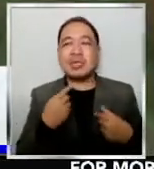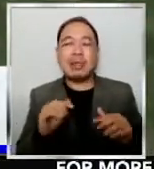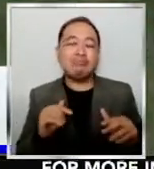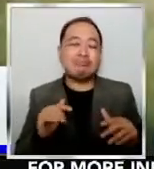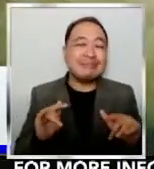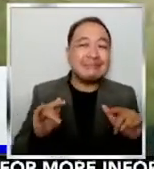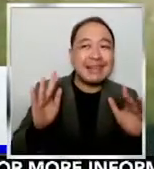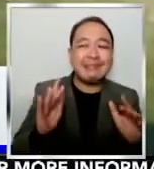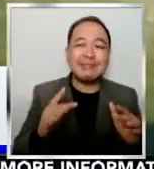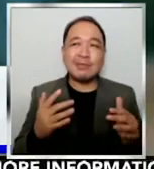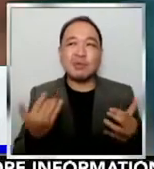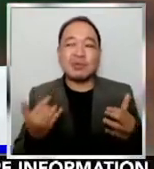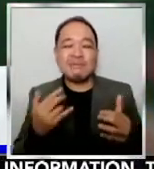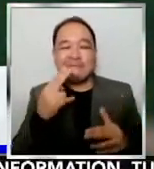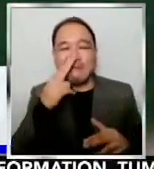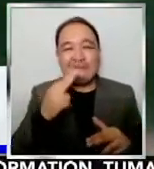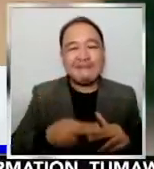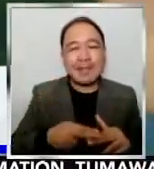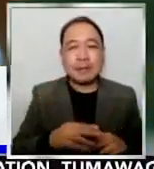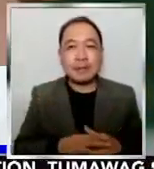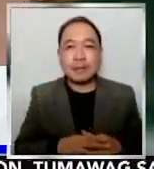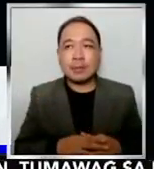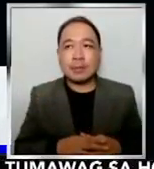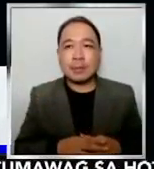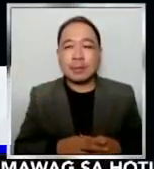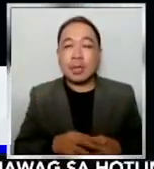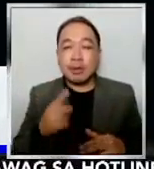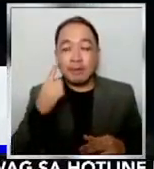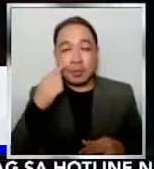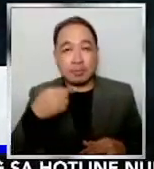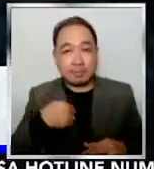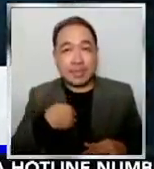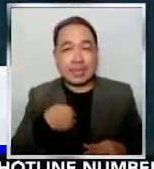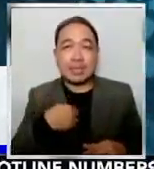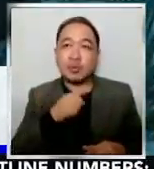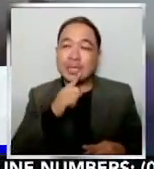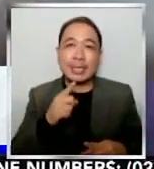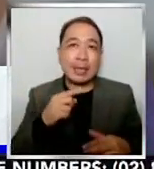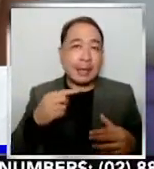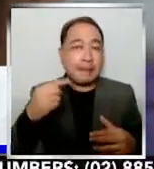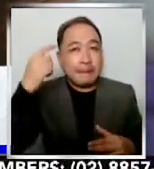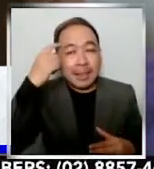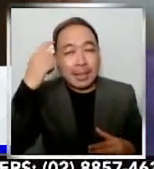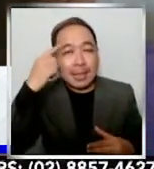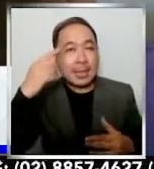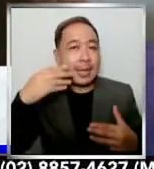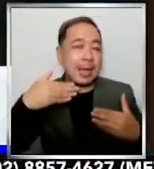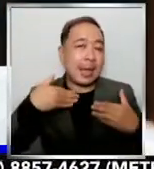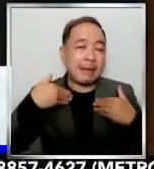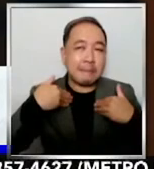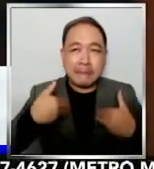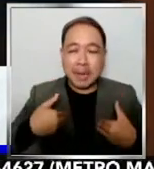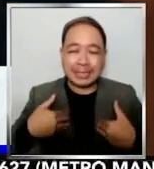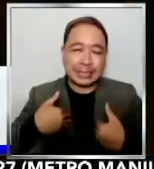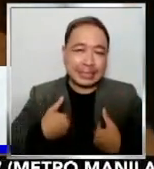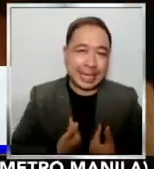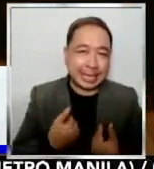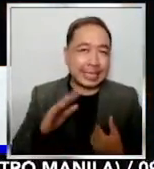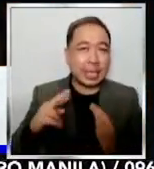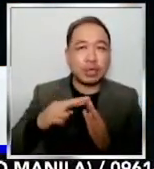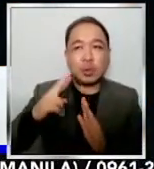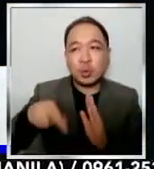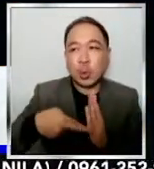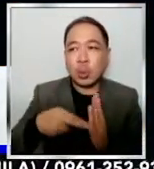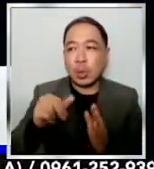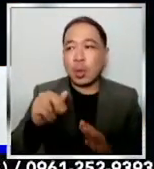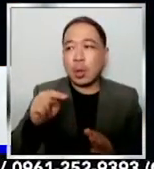sa akin, mas nakakatakot yung lilom na kumakapit sa isip. Mentally at physically draining naman daw ang role ni Andrea Del Rosario na gumaganap na ina ni